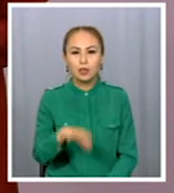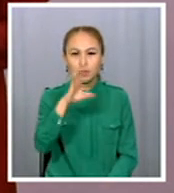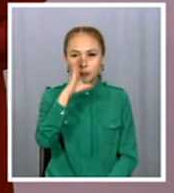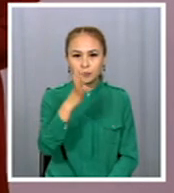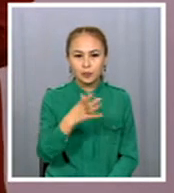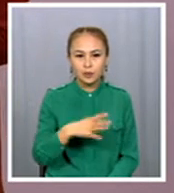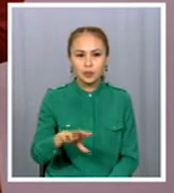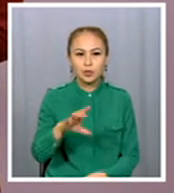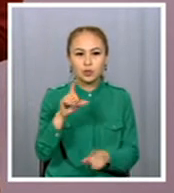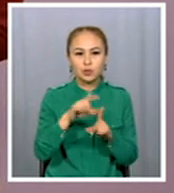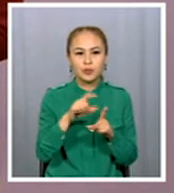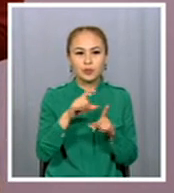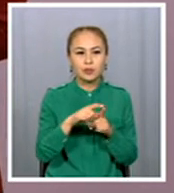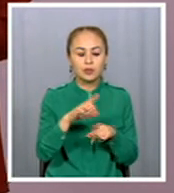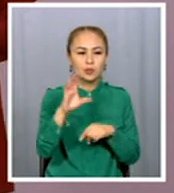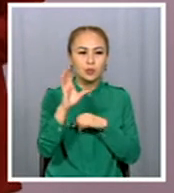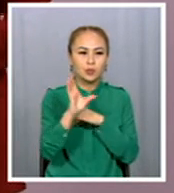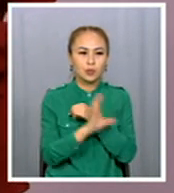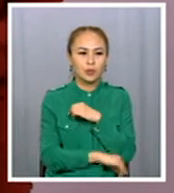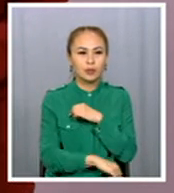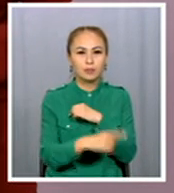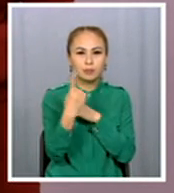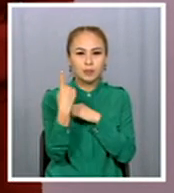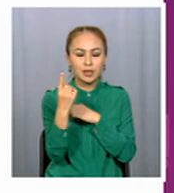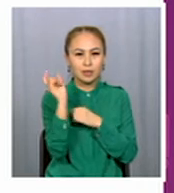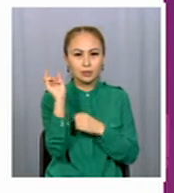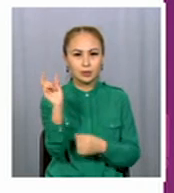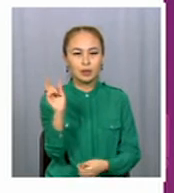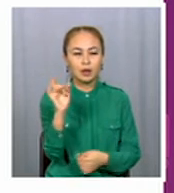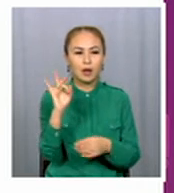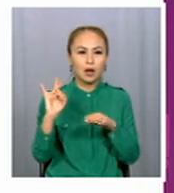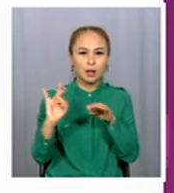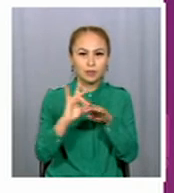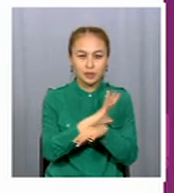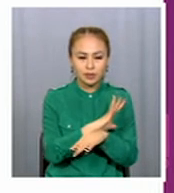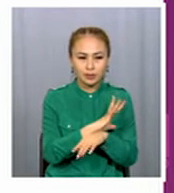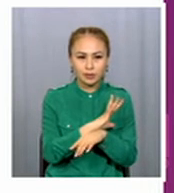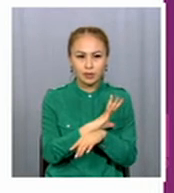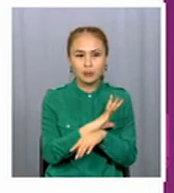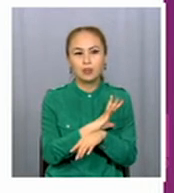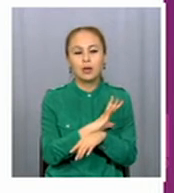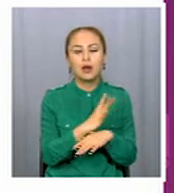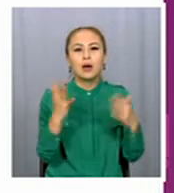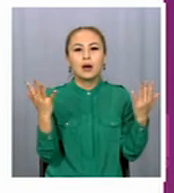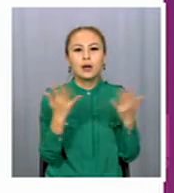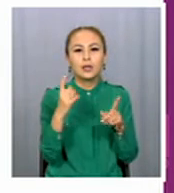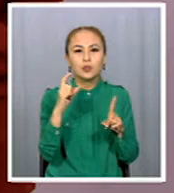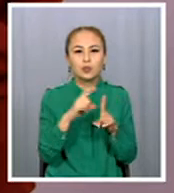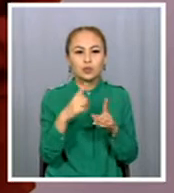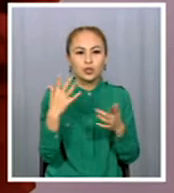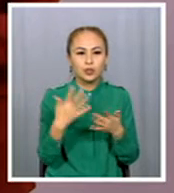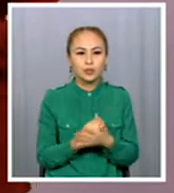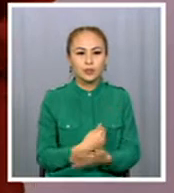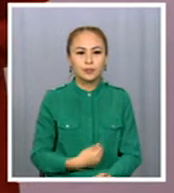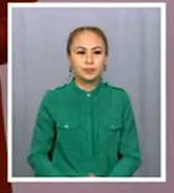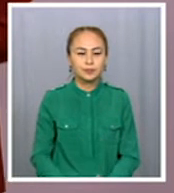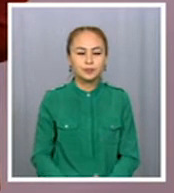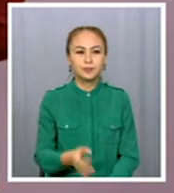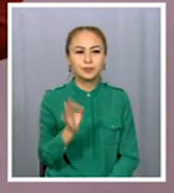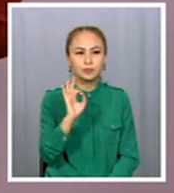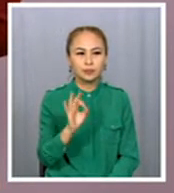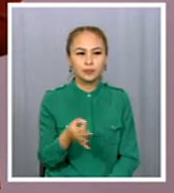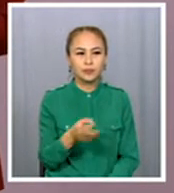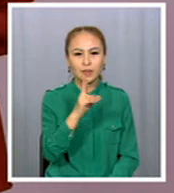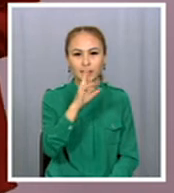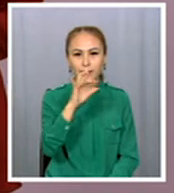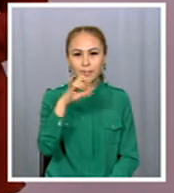піл сөзінің соңынан бір әріпті алып тастағанда қай сөз шығады? Дұрыс,